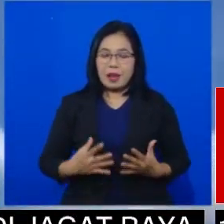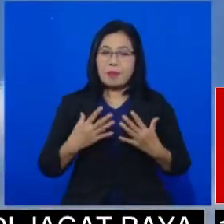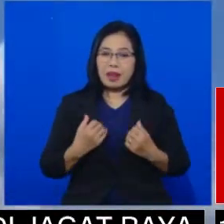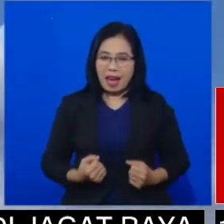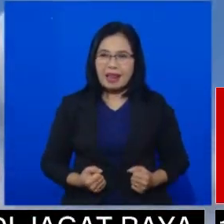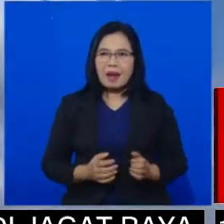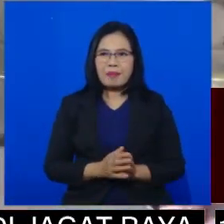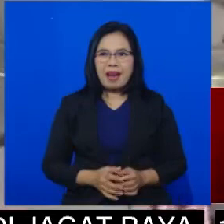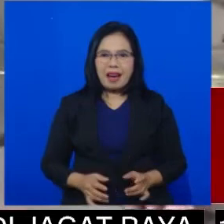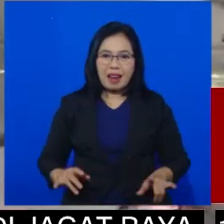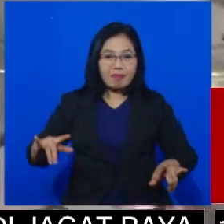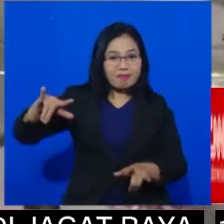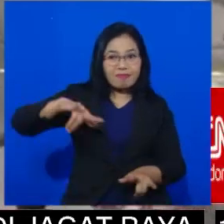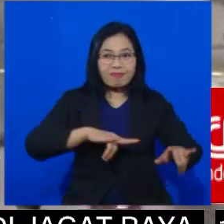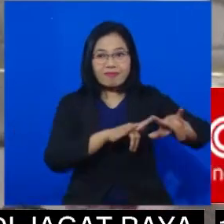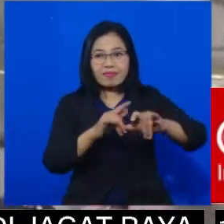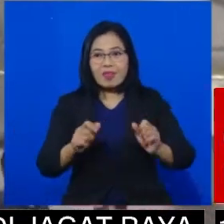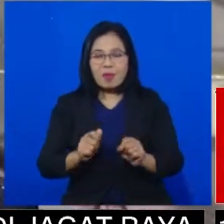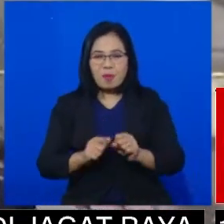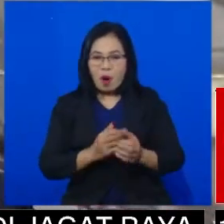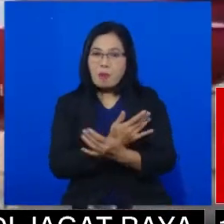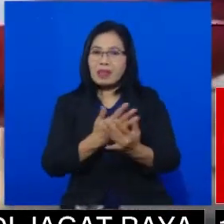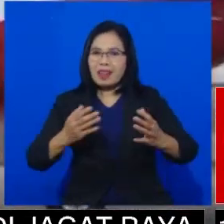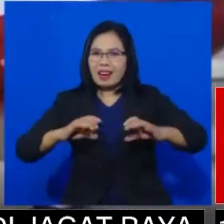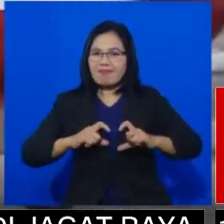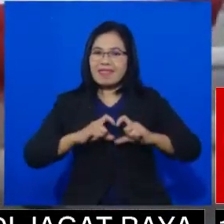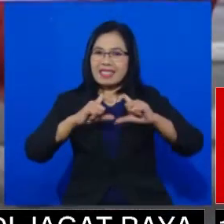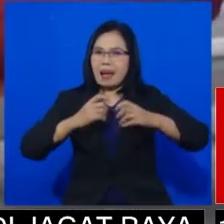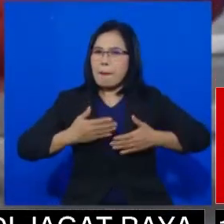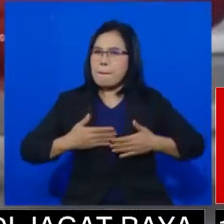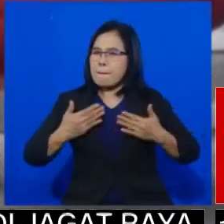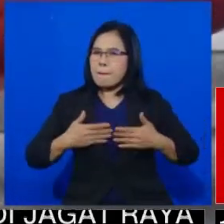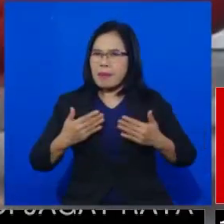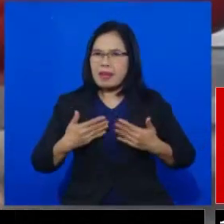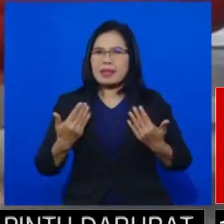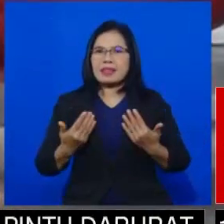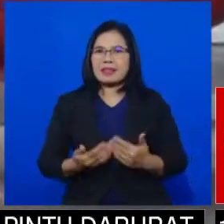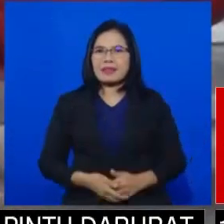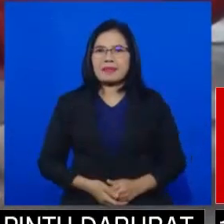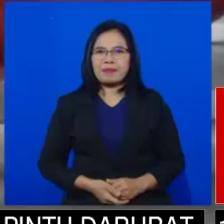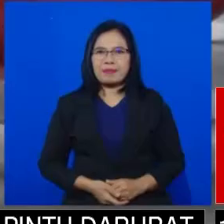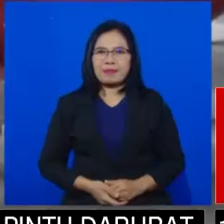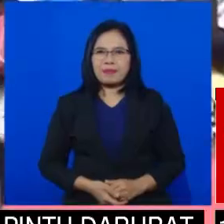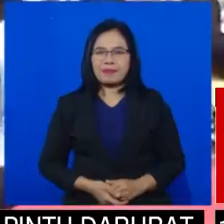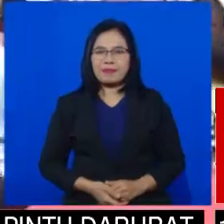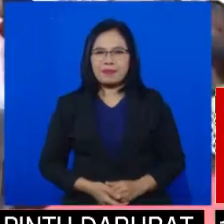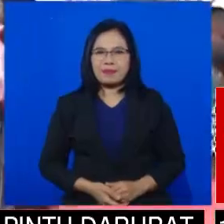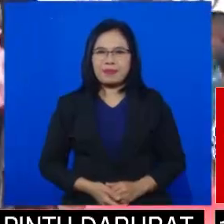aerobatik Jupiter dapat meningkatkan kecintaan masyarakat terhadap kedirgantaraan dan tanah air.